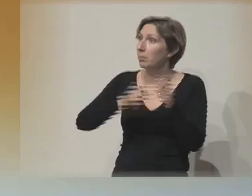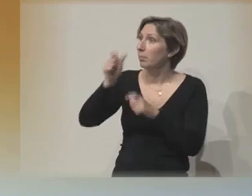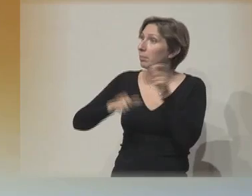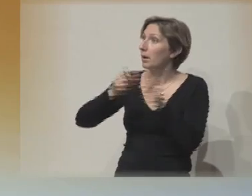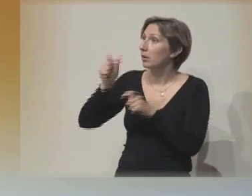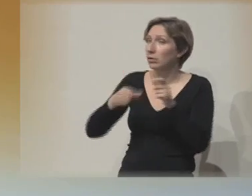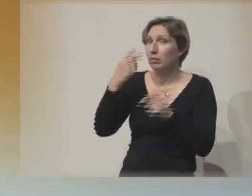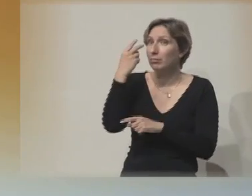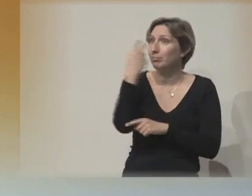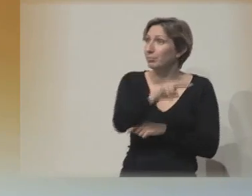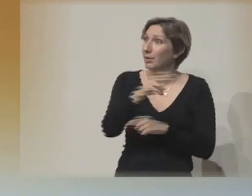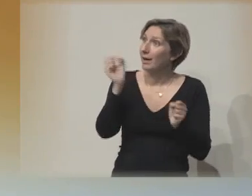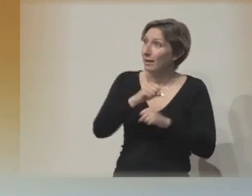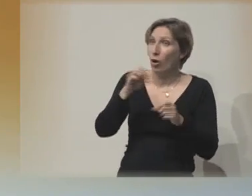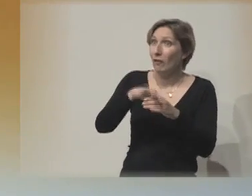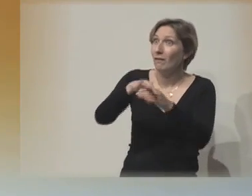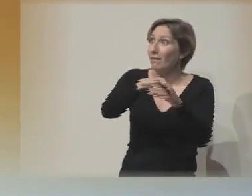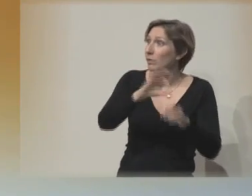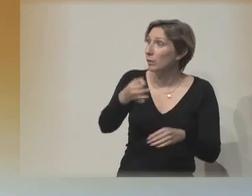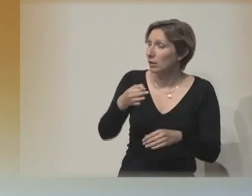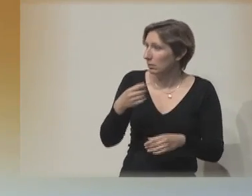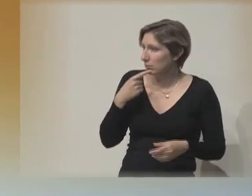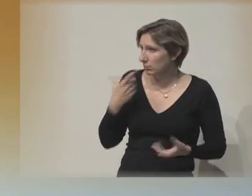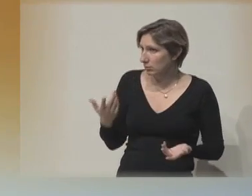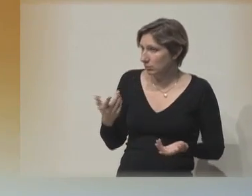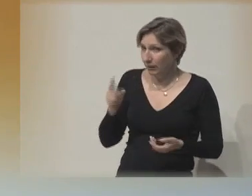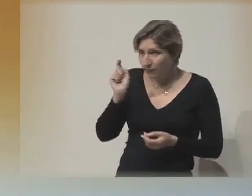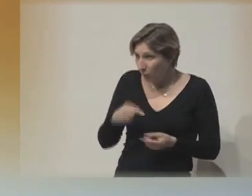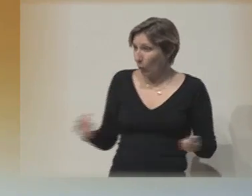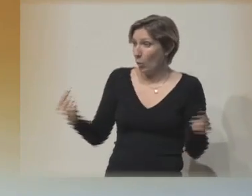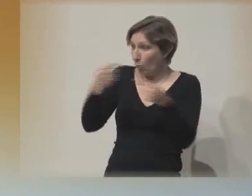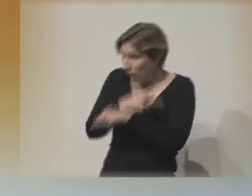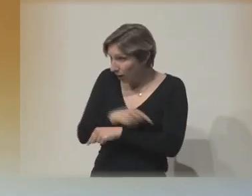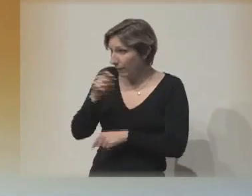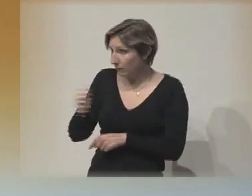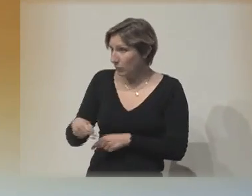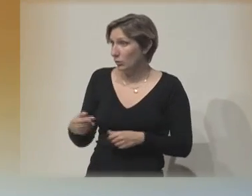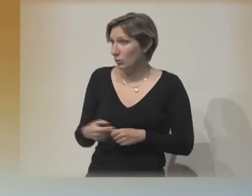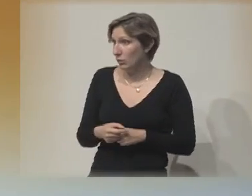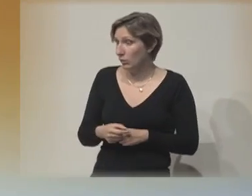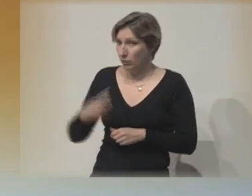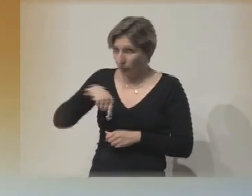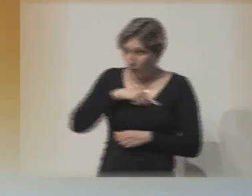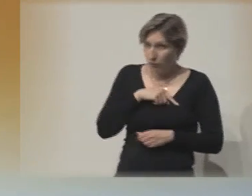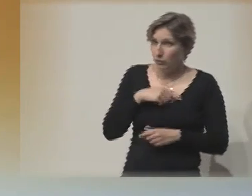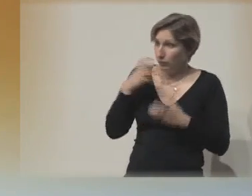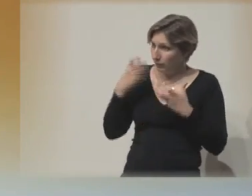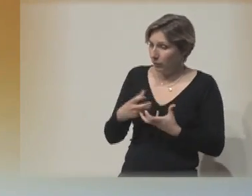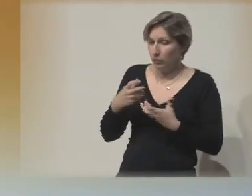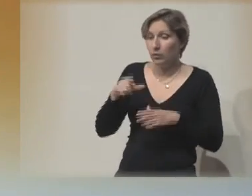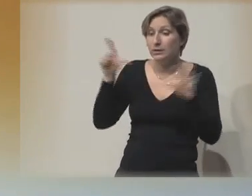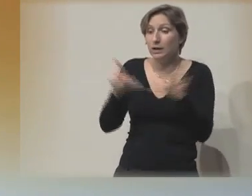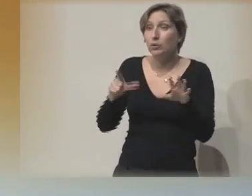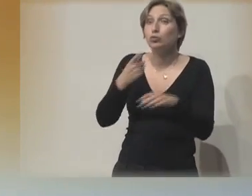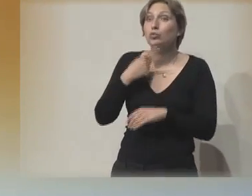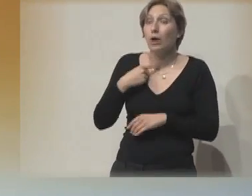famille politique qui sont en accord avec lui. C'est évidemment exactement le contraire qu'il faut faire. Nous attendons du 7 juin